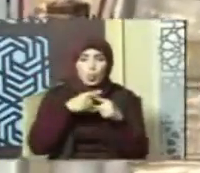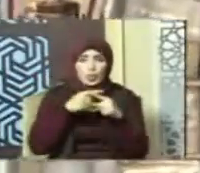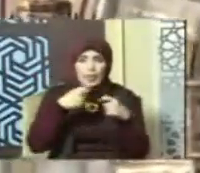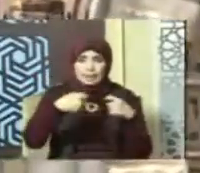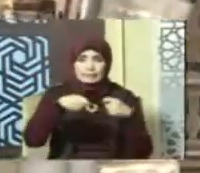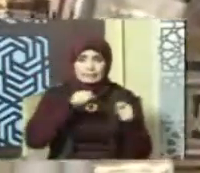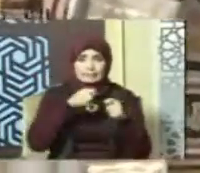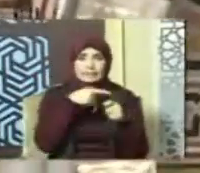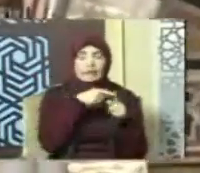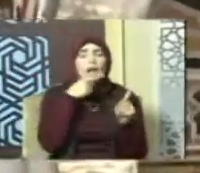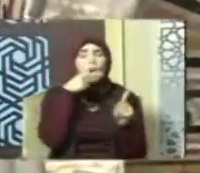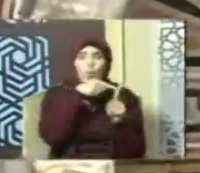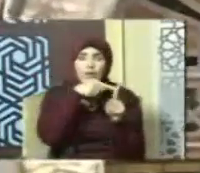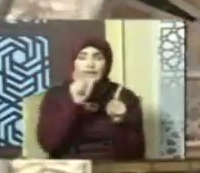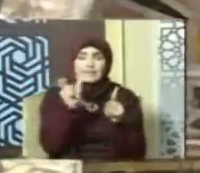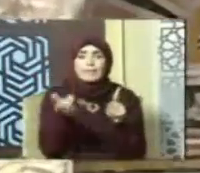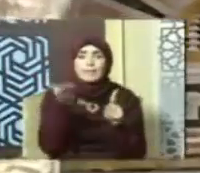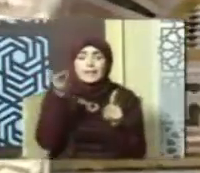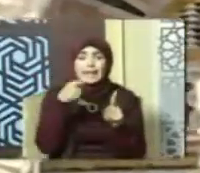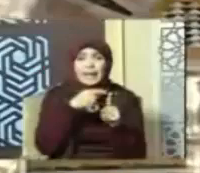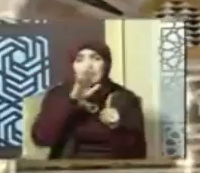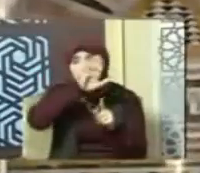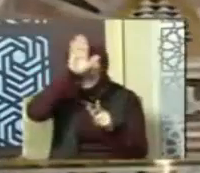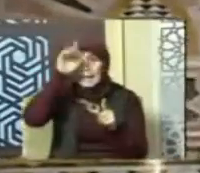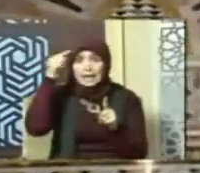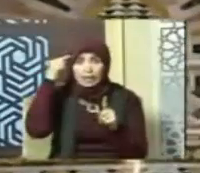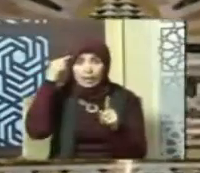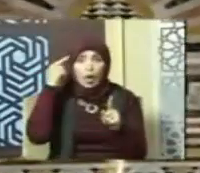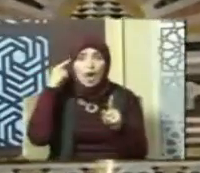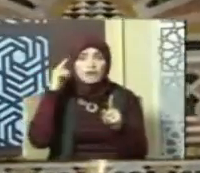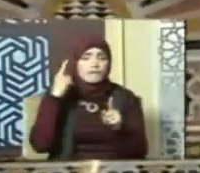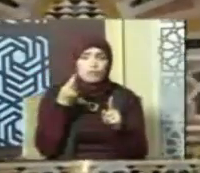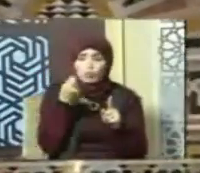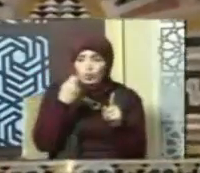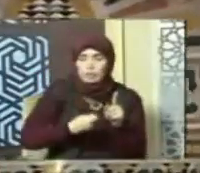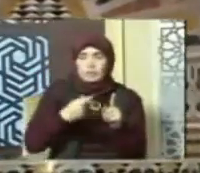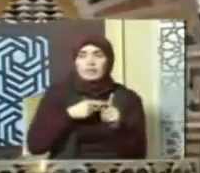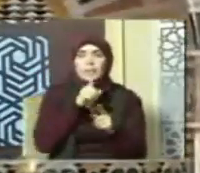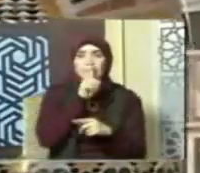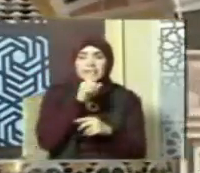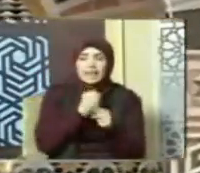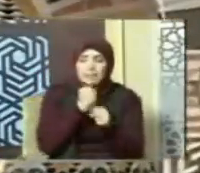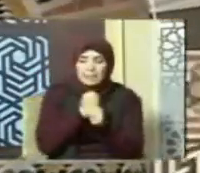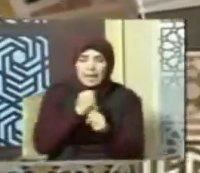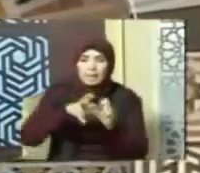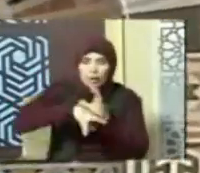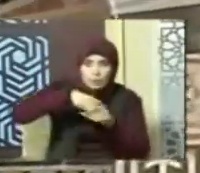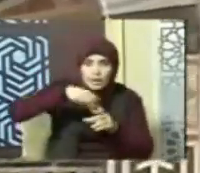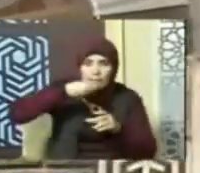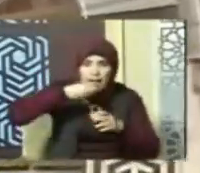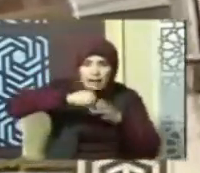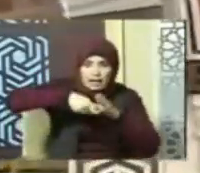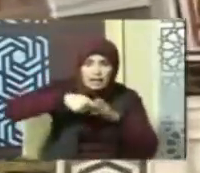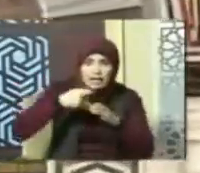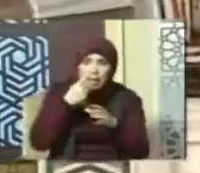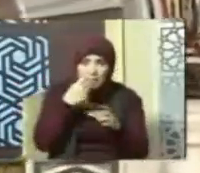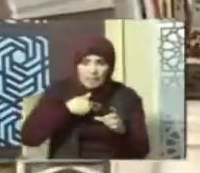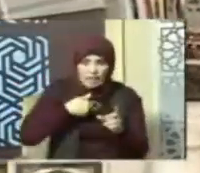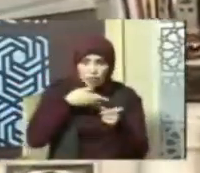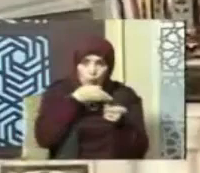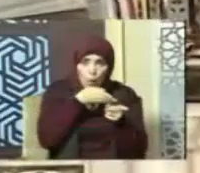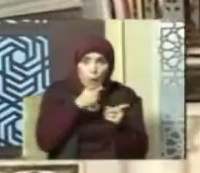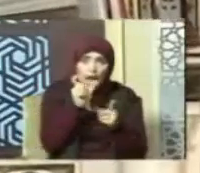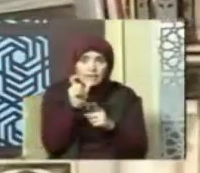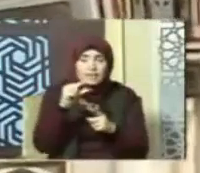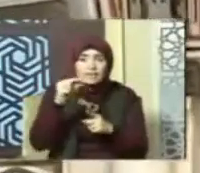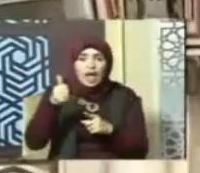ملكا رسولا وكان يعمل لعز العمل وشرف كسب الإنسان لقوته من عمل